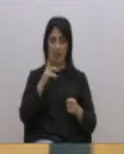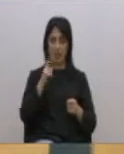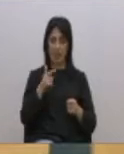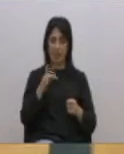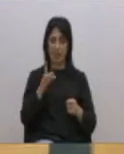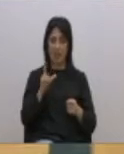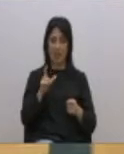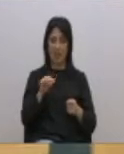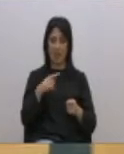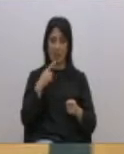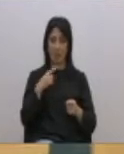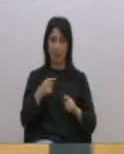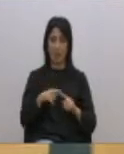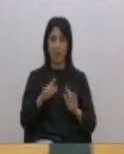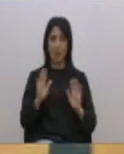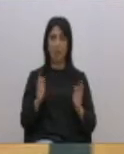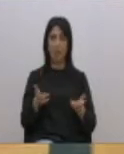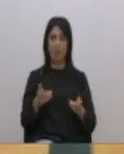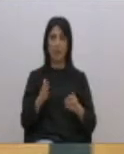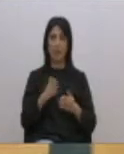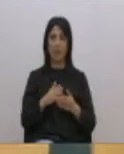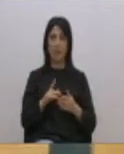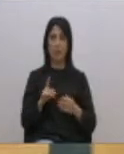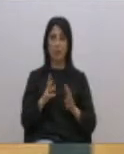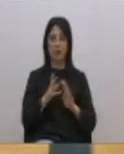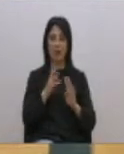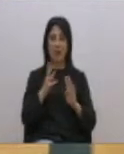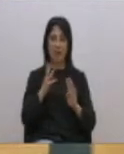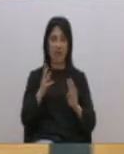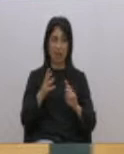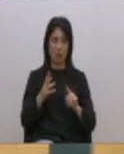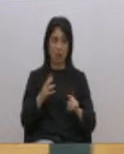გრეტა გვთავაზობს ამ შემთხვევაში არის რომ რიგითობას